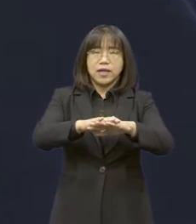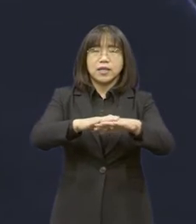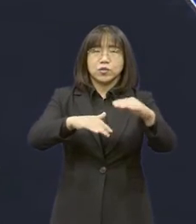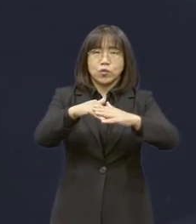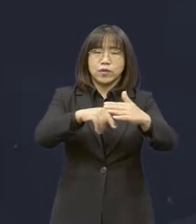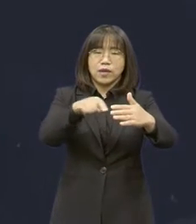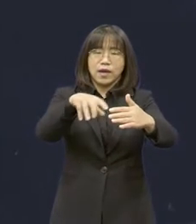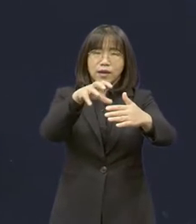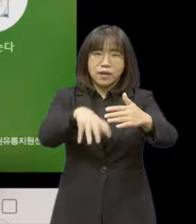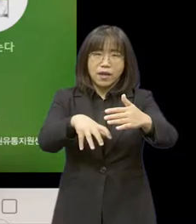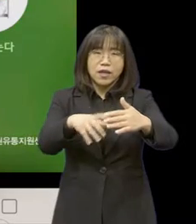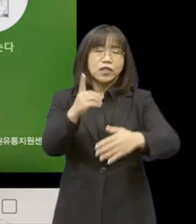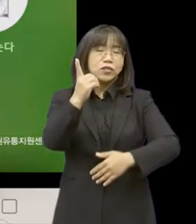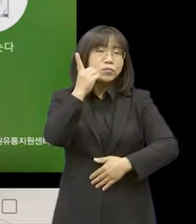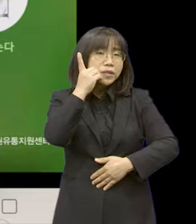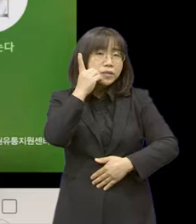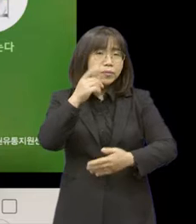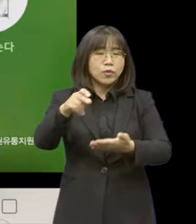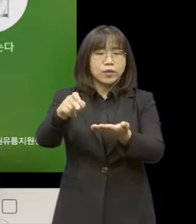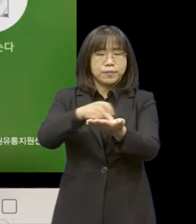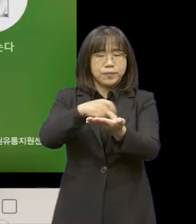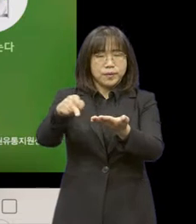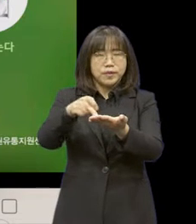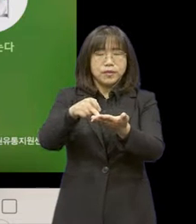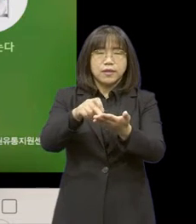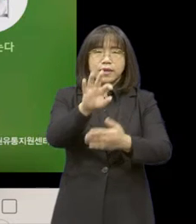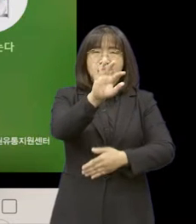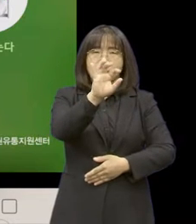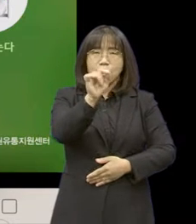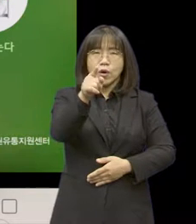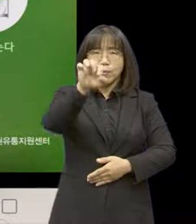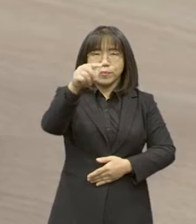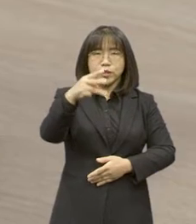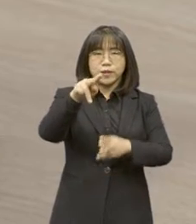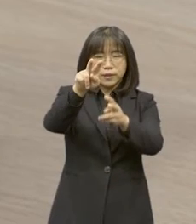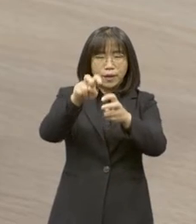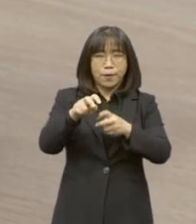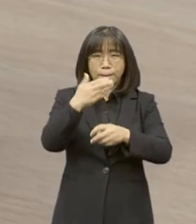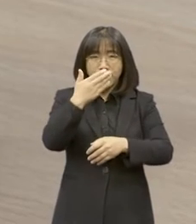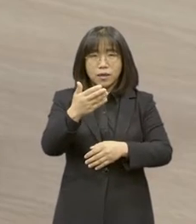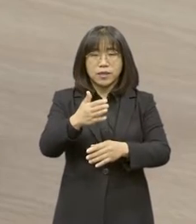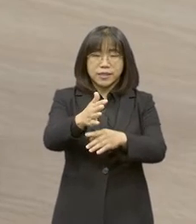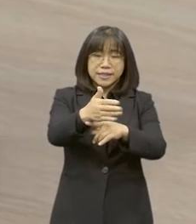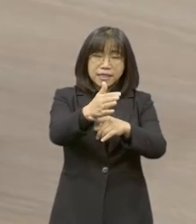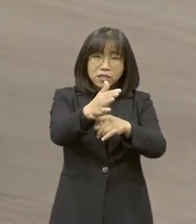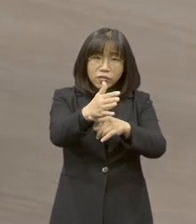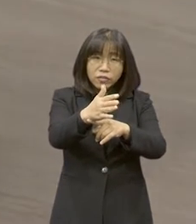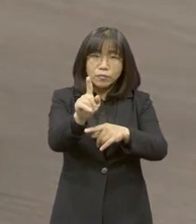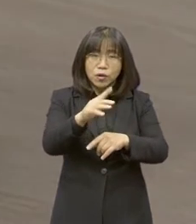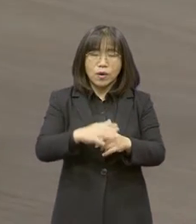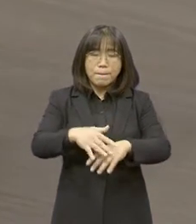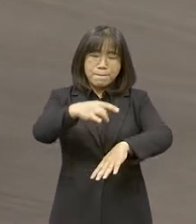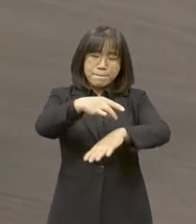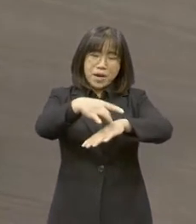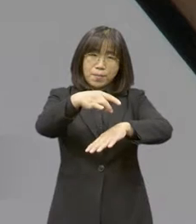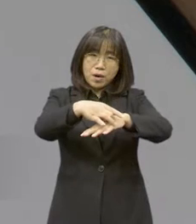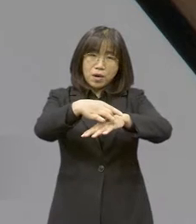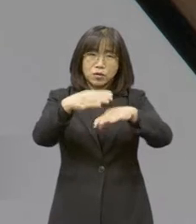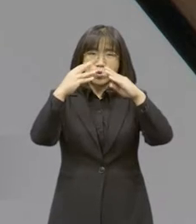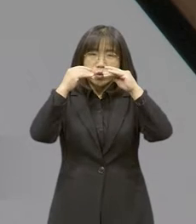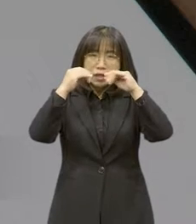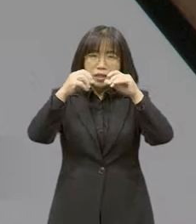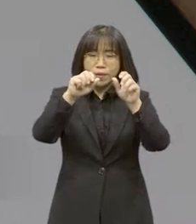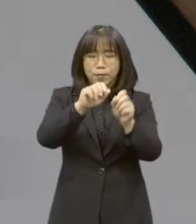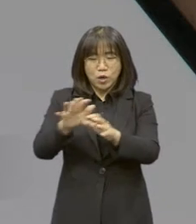분리배출 스마트폰 어플리케이션을 다운받으면 확인할 수 있습니다 생선을 검색하자 생선 뼈 는